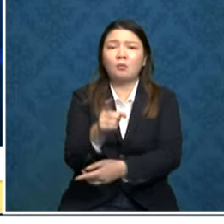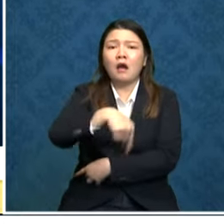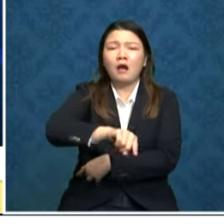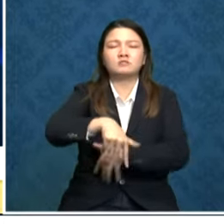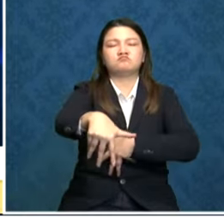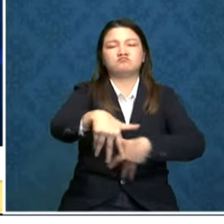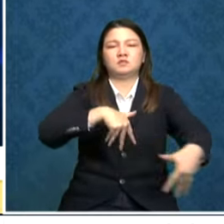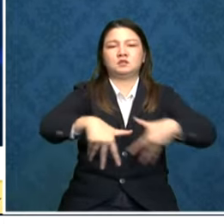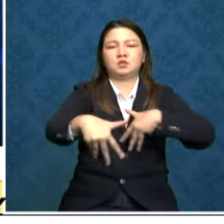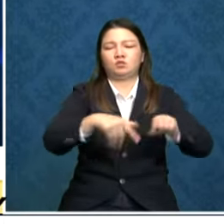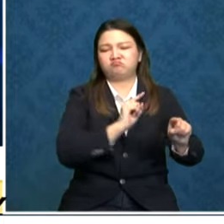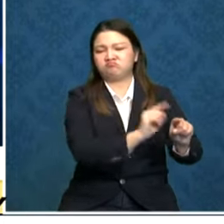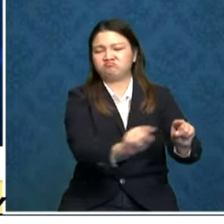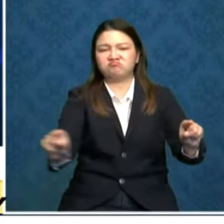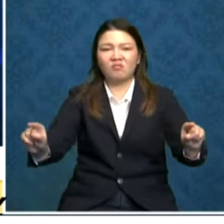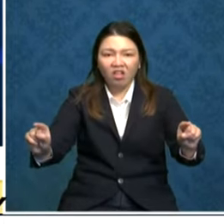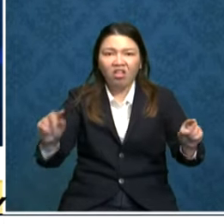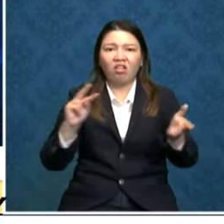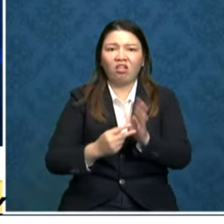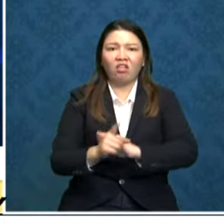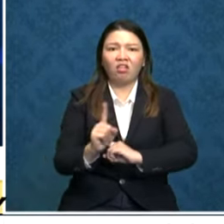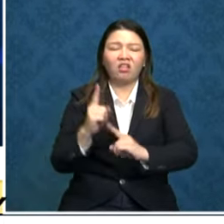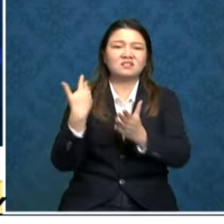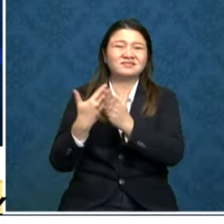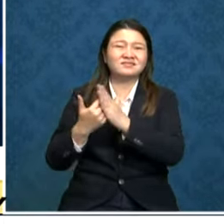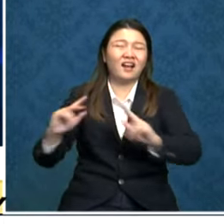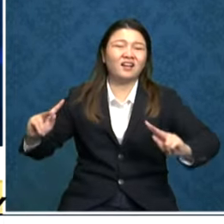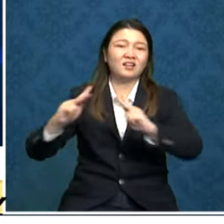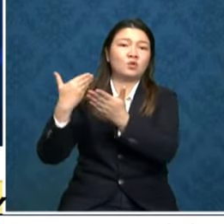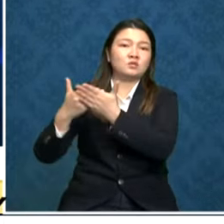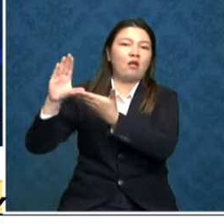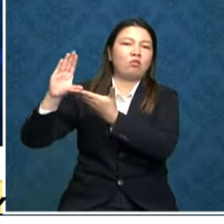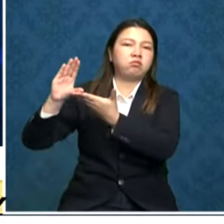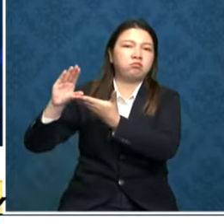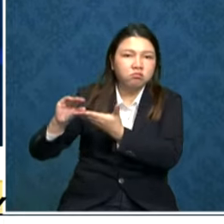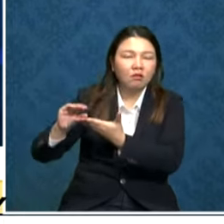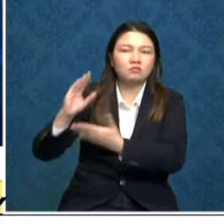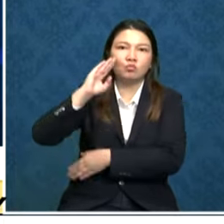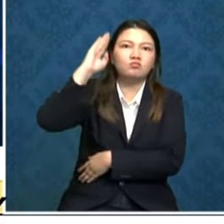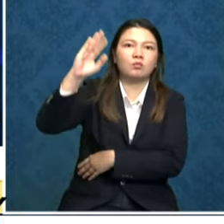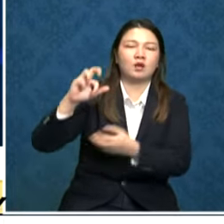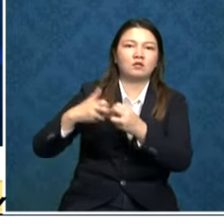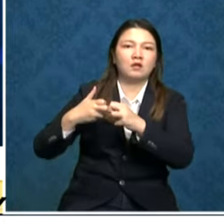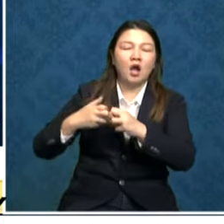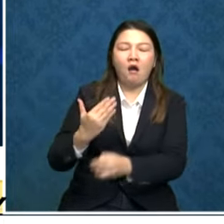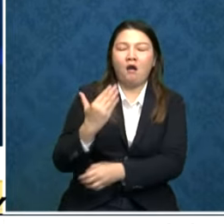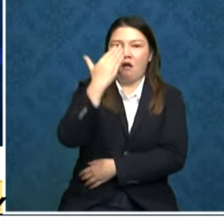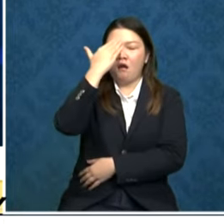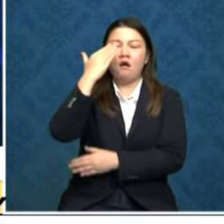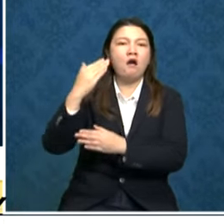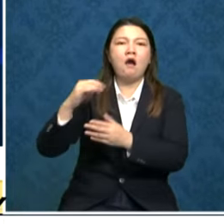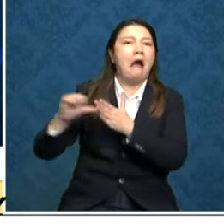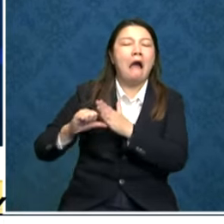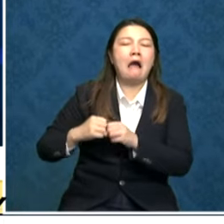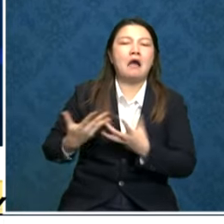ของประชาชนคนไทยที่จะไม่เหลือพื้นที่ทางการคลังมารองรับกับวิกฤตใหญ่ๆที่เราไม่คาคิดในอนาคตอีกด้วยครับจาก